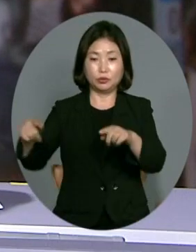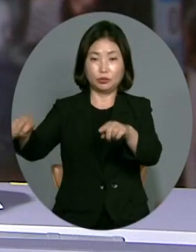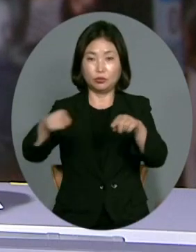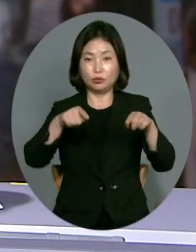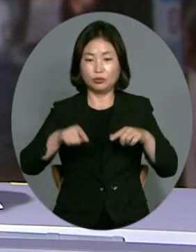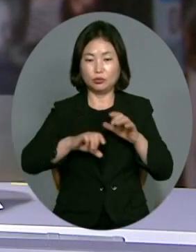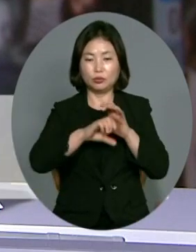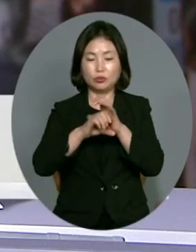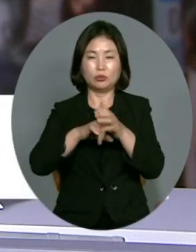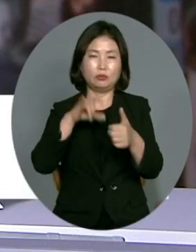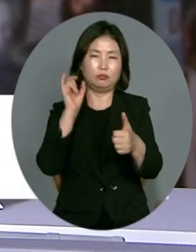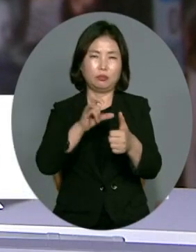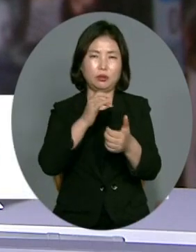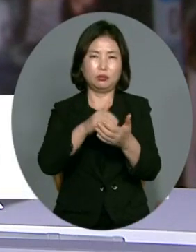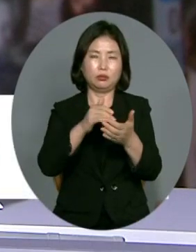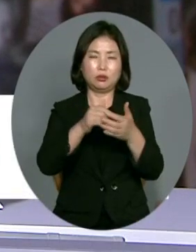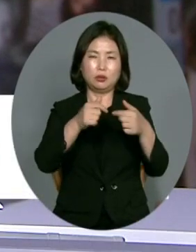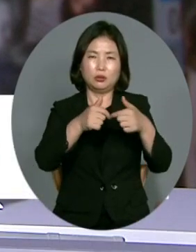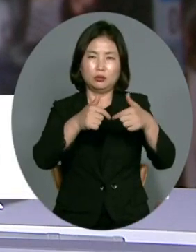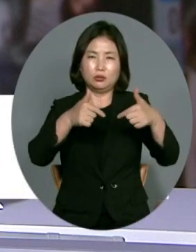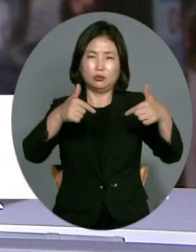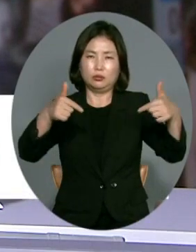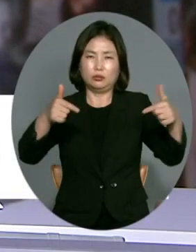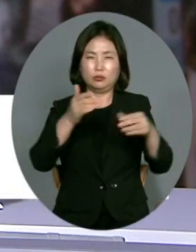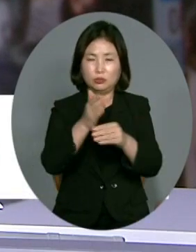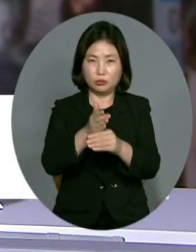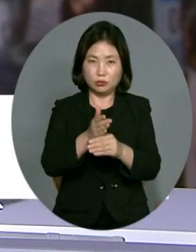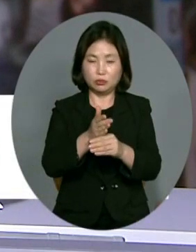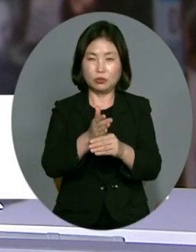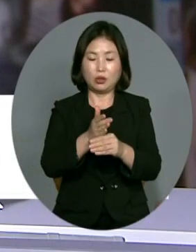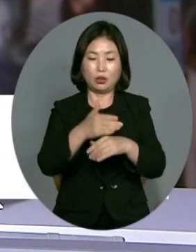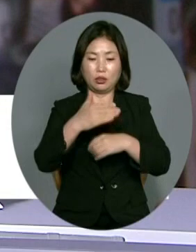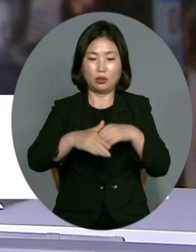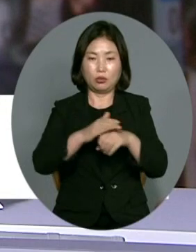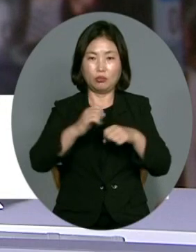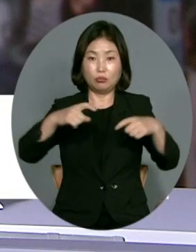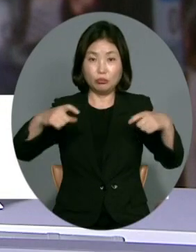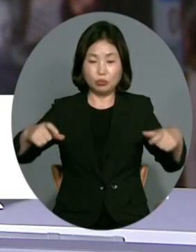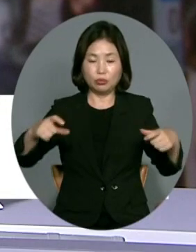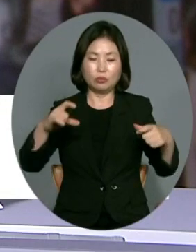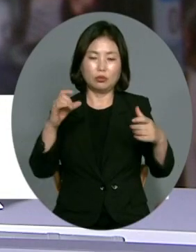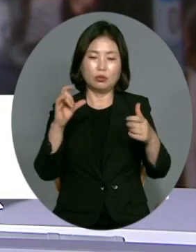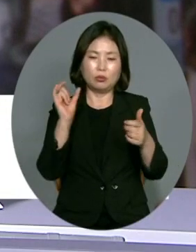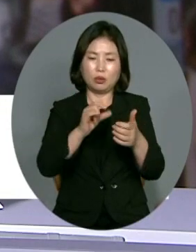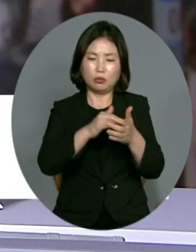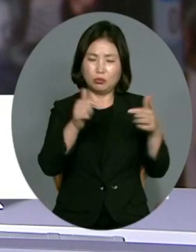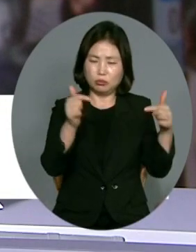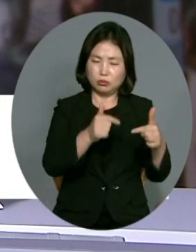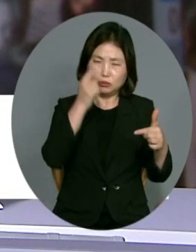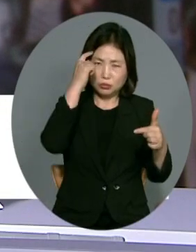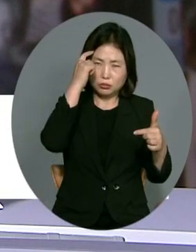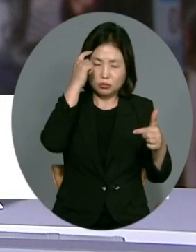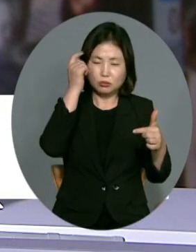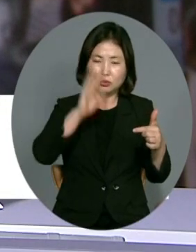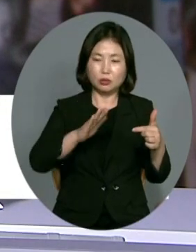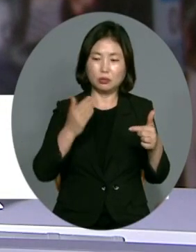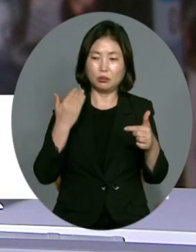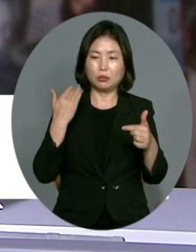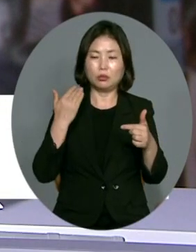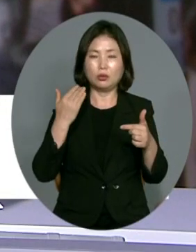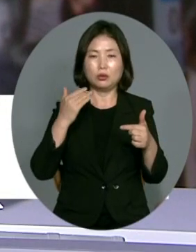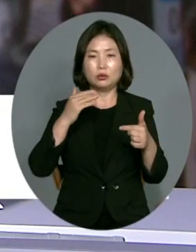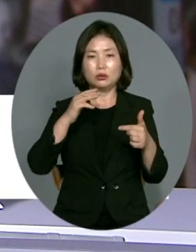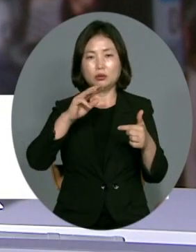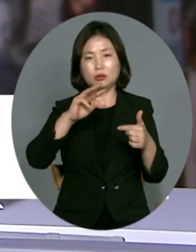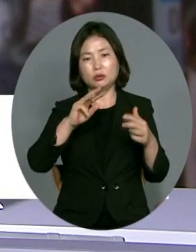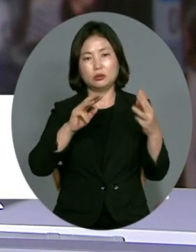전국적으로 코로나19 확진자가 다시 증가세를 보이고 있습니다. 대구, 경북도 확산세가 주춤하는가 싶었는데, 최근 3,